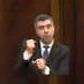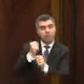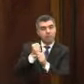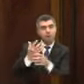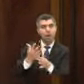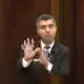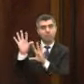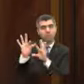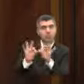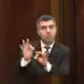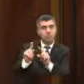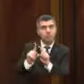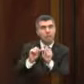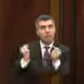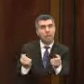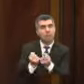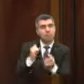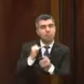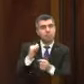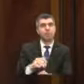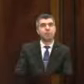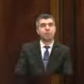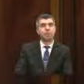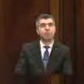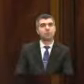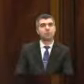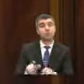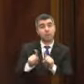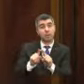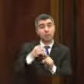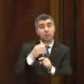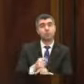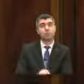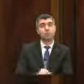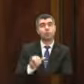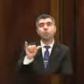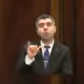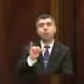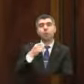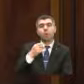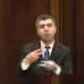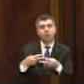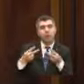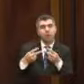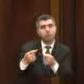هو الذي يضمن التنمية المستدامة. السؤال الكبير: ماذا ننتج كثروة على المستوى